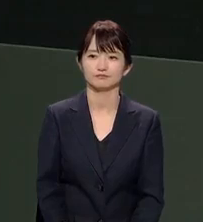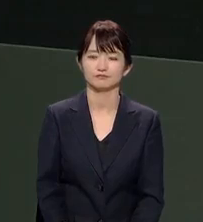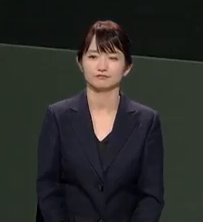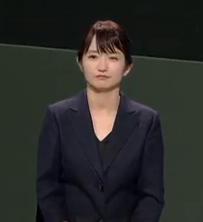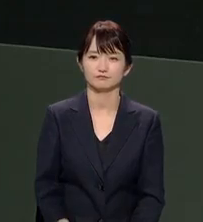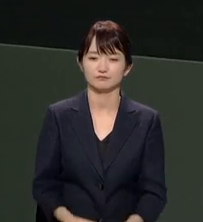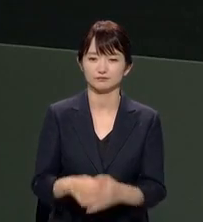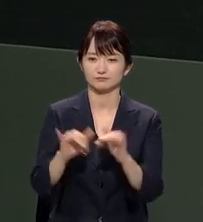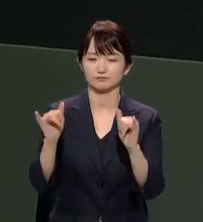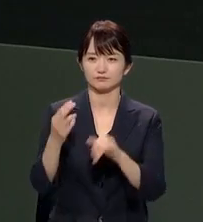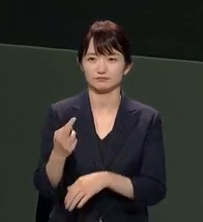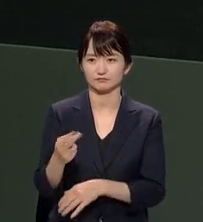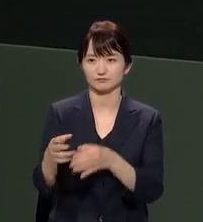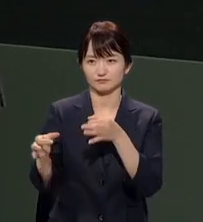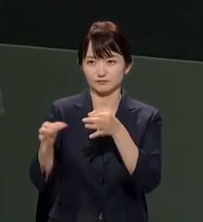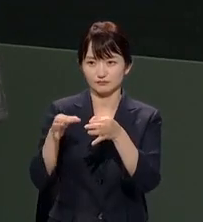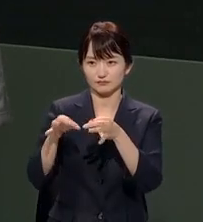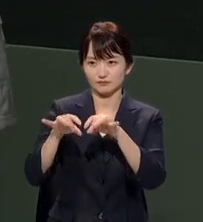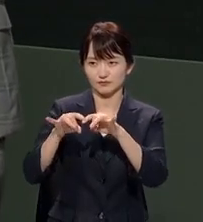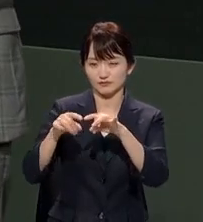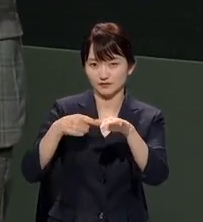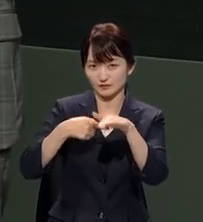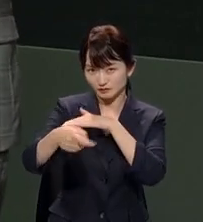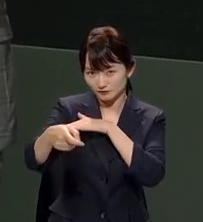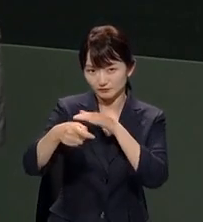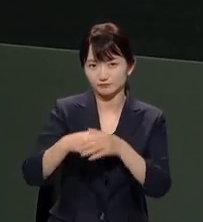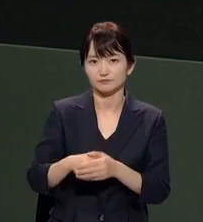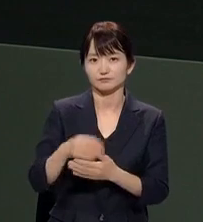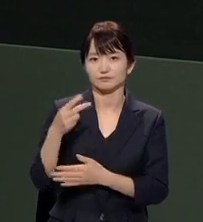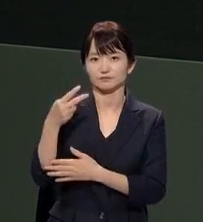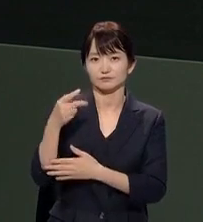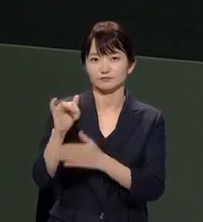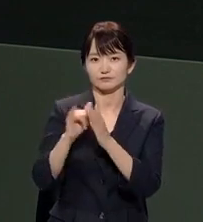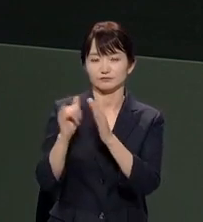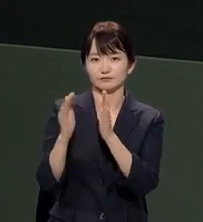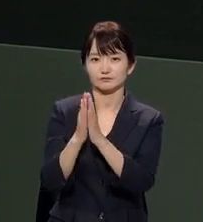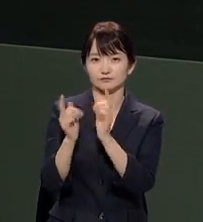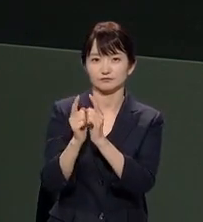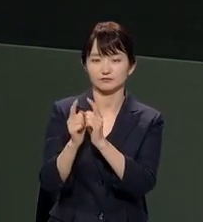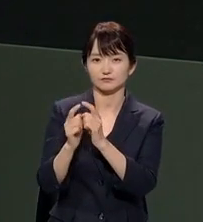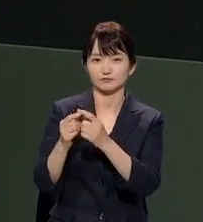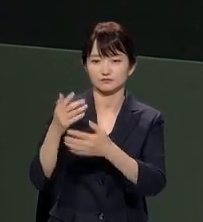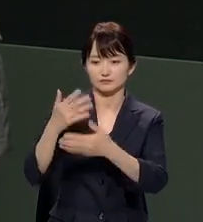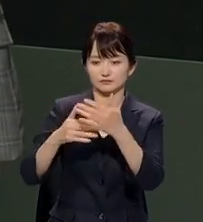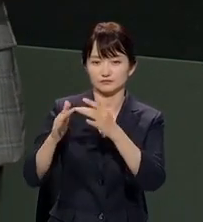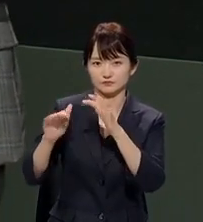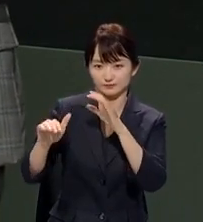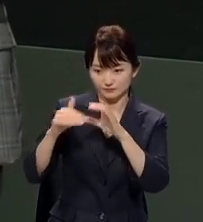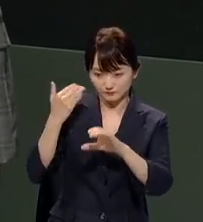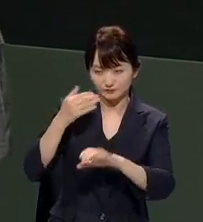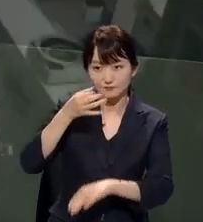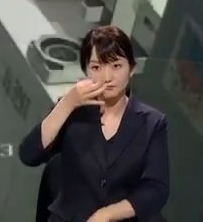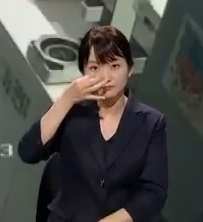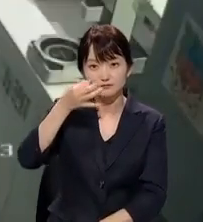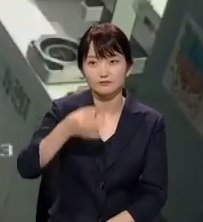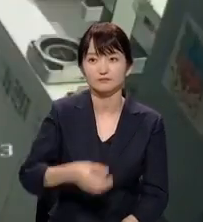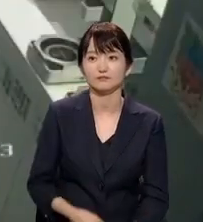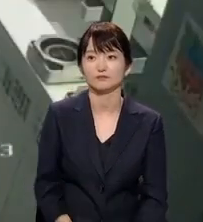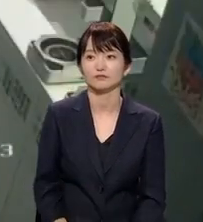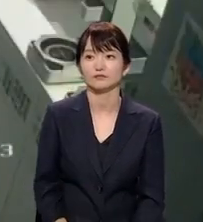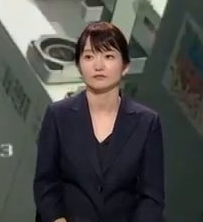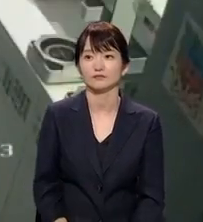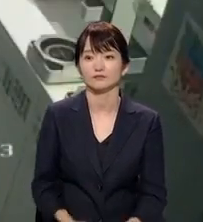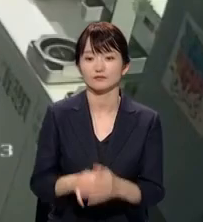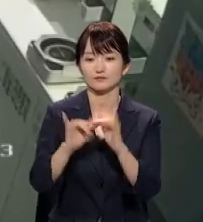무인 카페 전기 도둑입니다. 자, 4반 가족께서 직접 제보해 주신 영상 만나보시죠. 자,